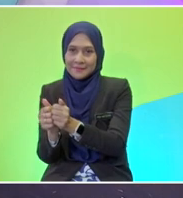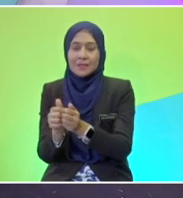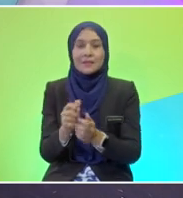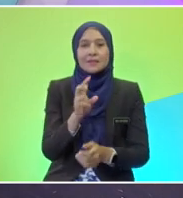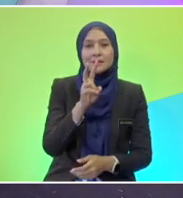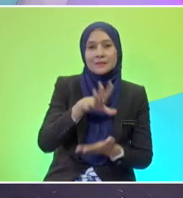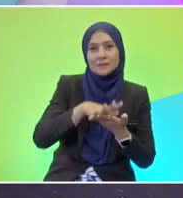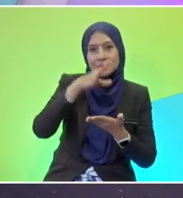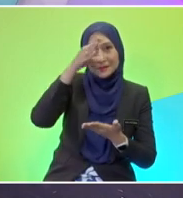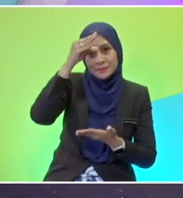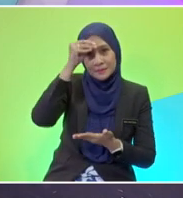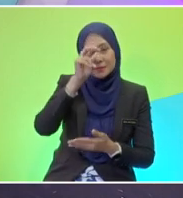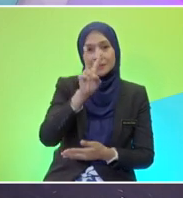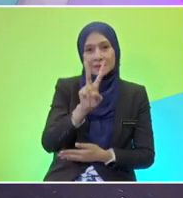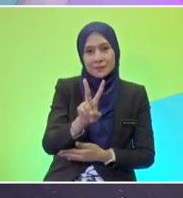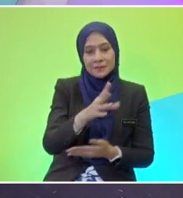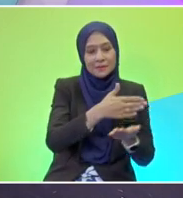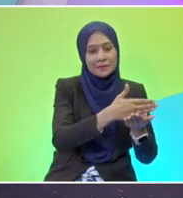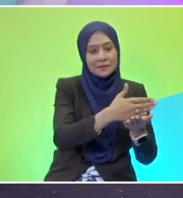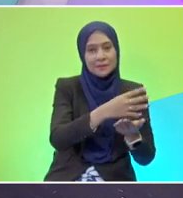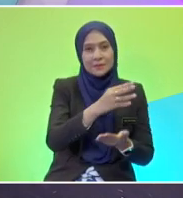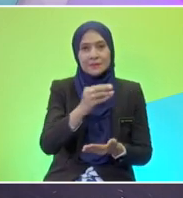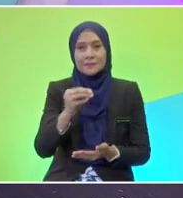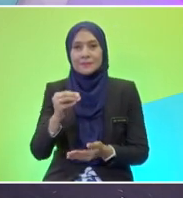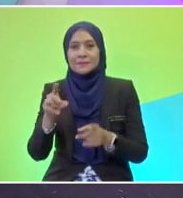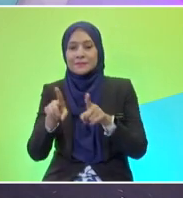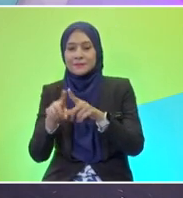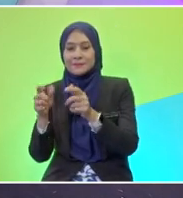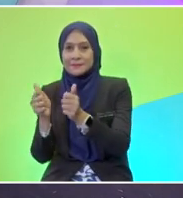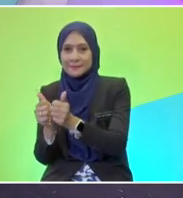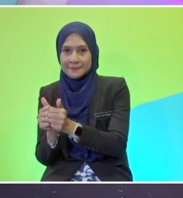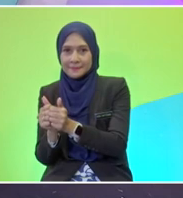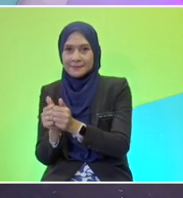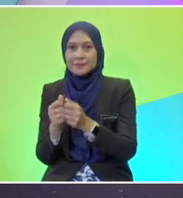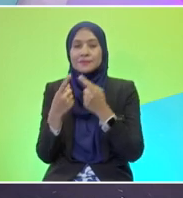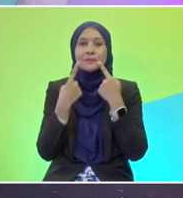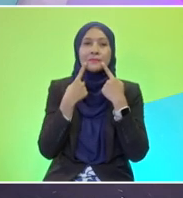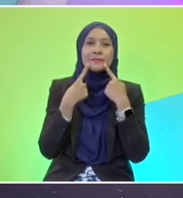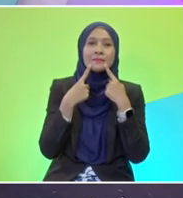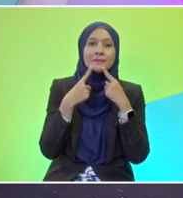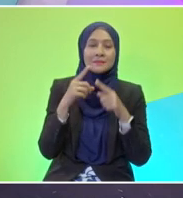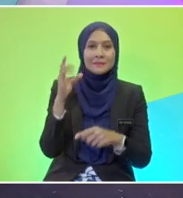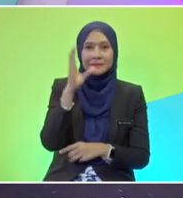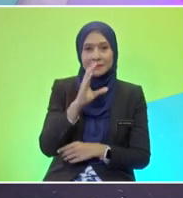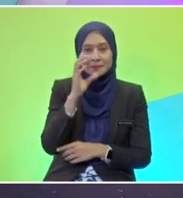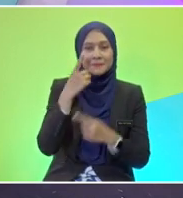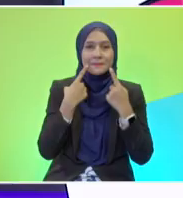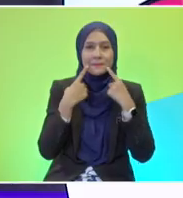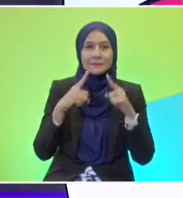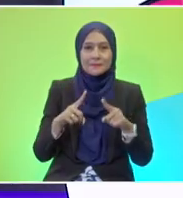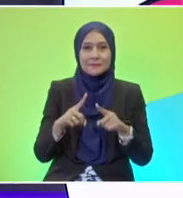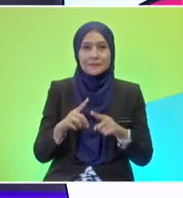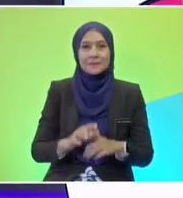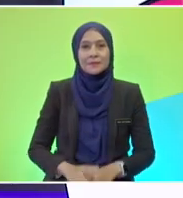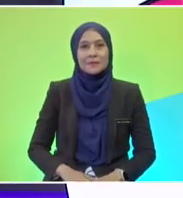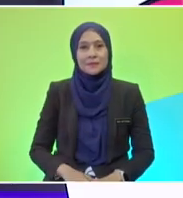sama dengan. Untuk kita cari baki atau jawab. Jadi untuk murid-murid dekat